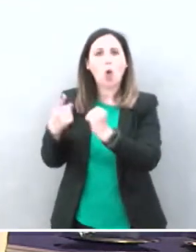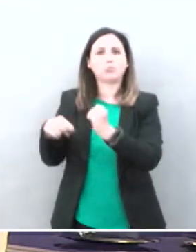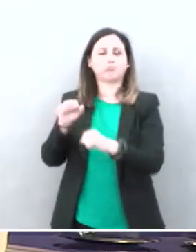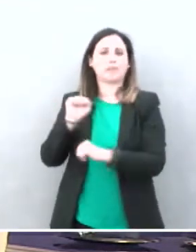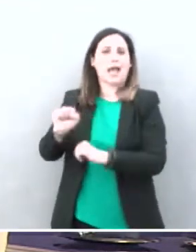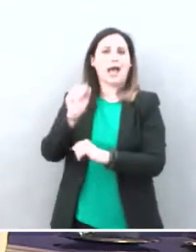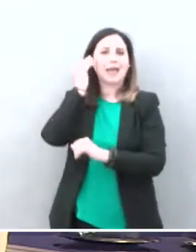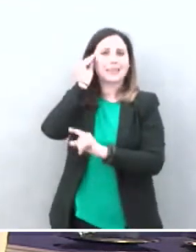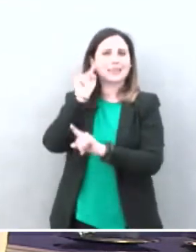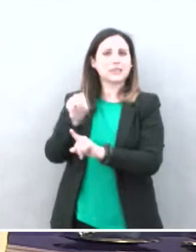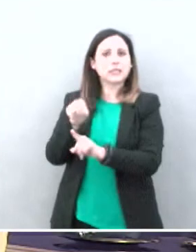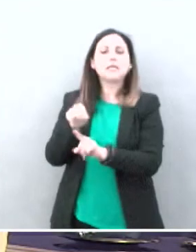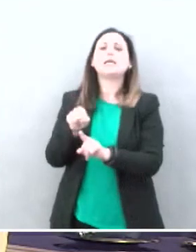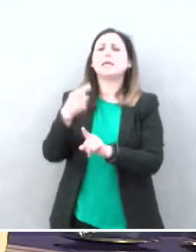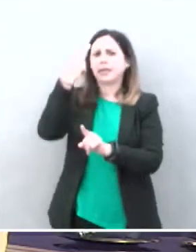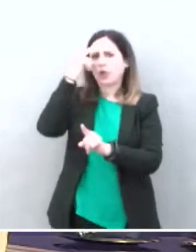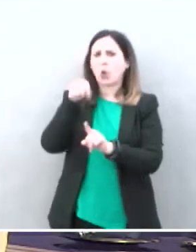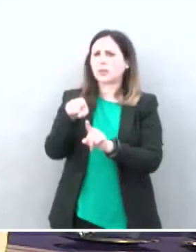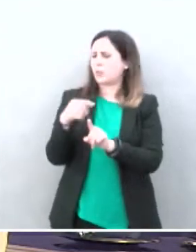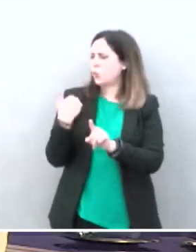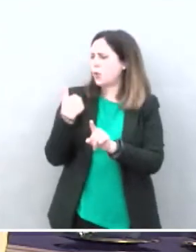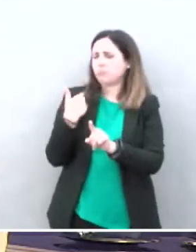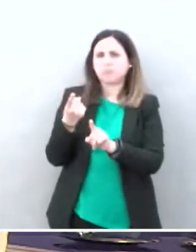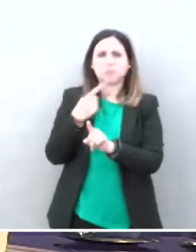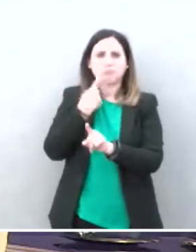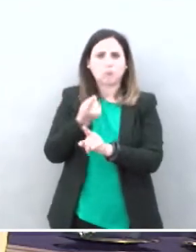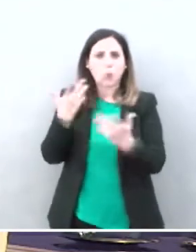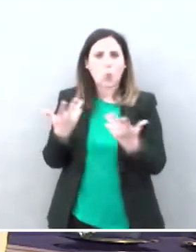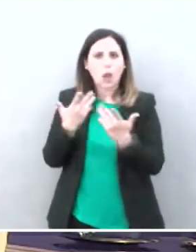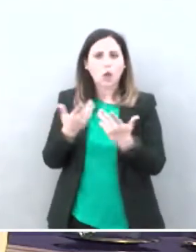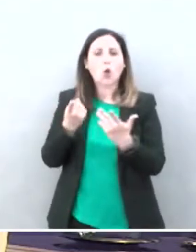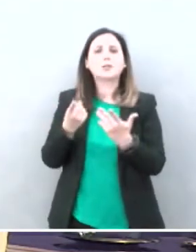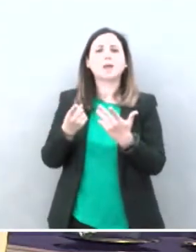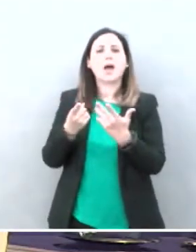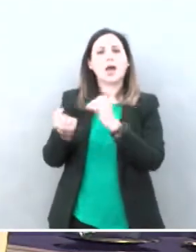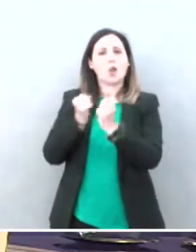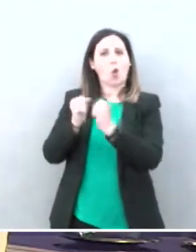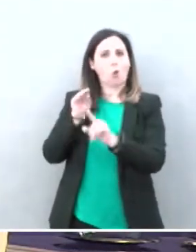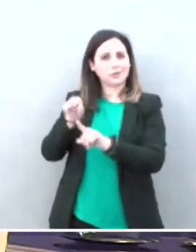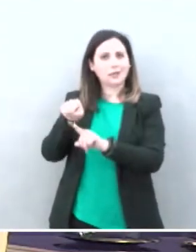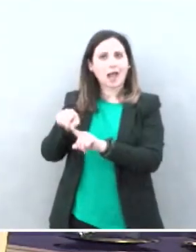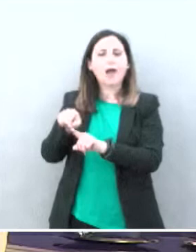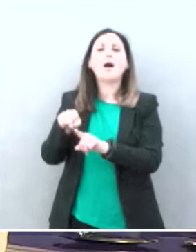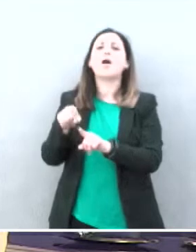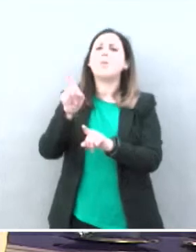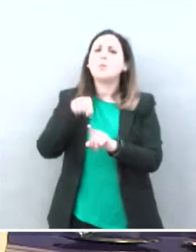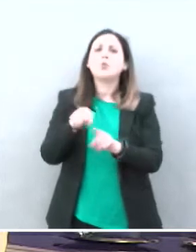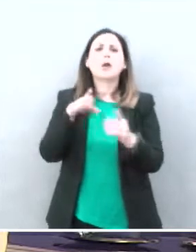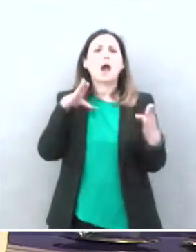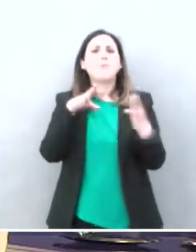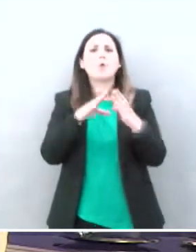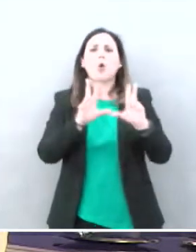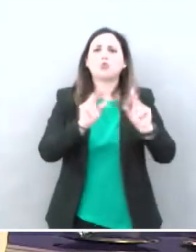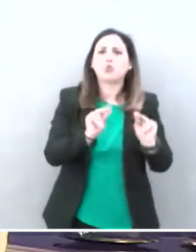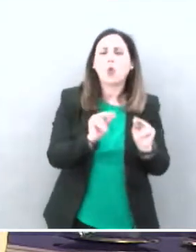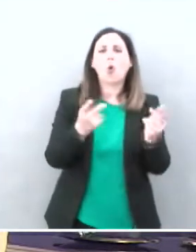è stato ricordato, qualcosa è stato ricordato prima, e anche la nuova dimensione, il nuovo approccio, la nuova